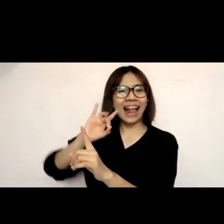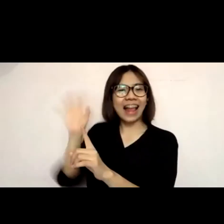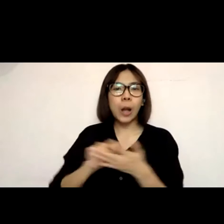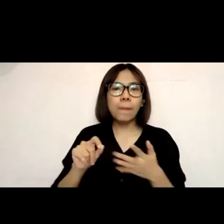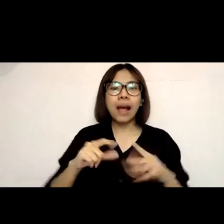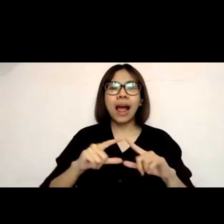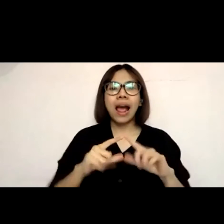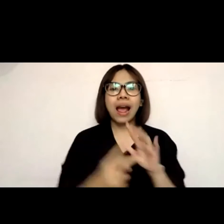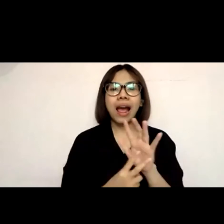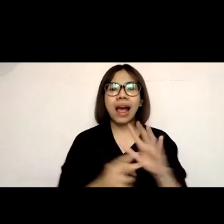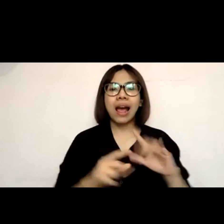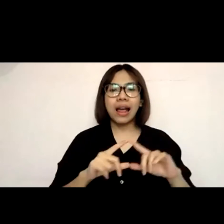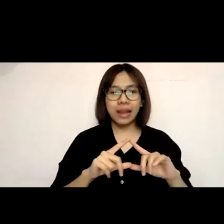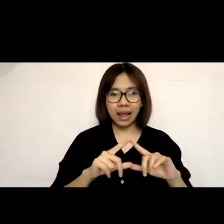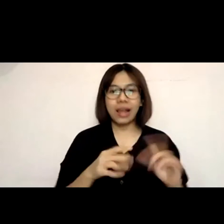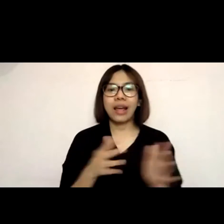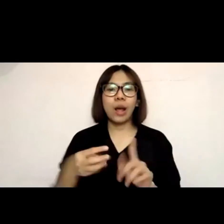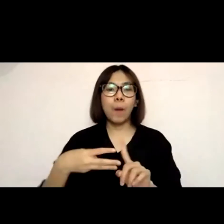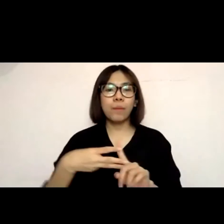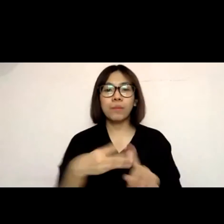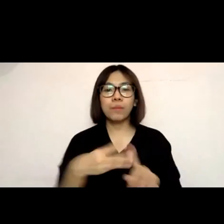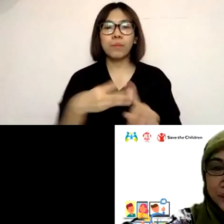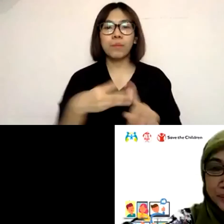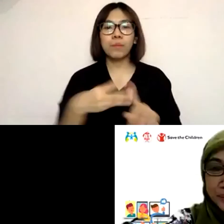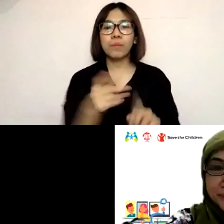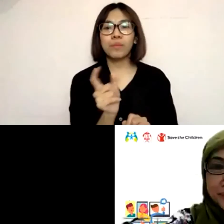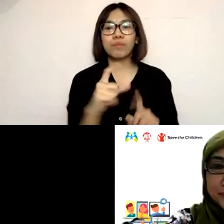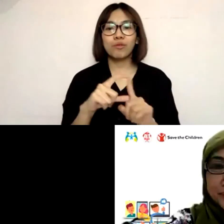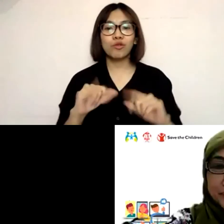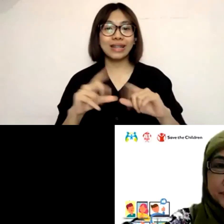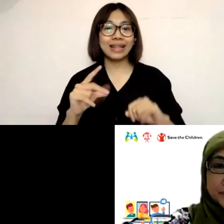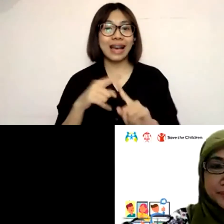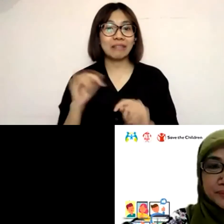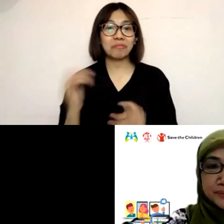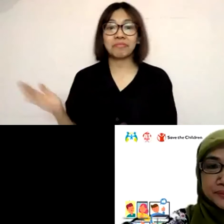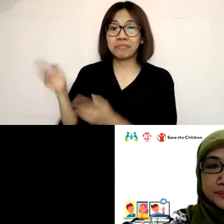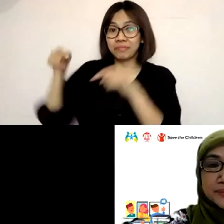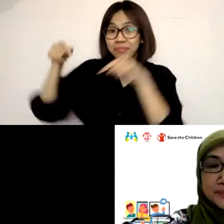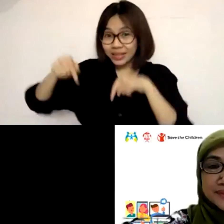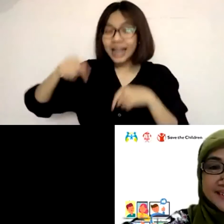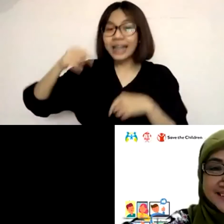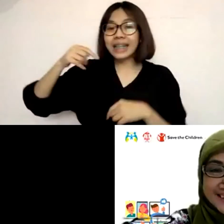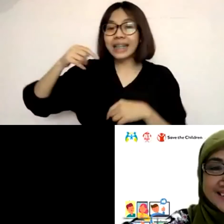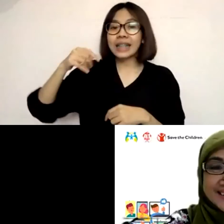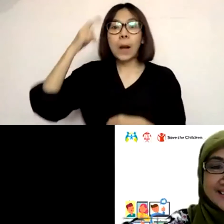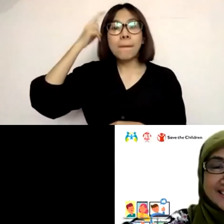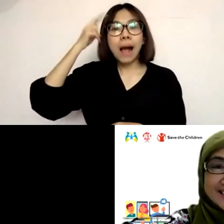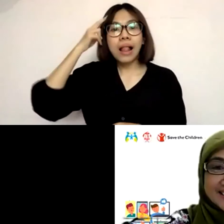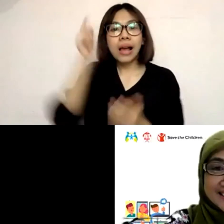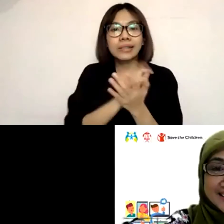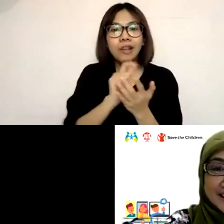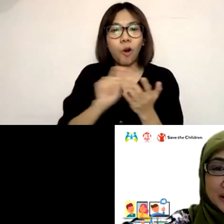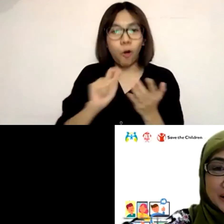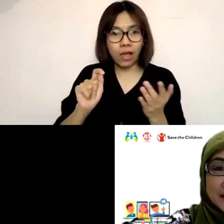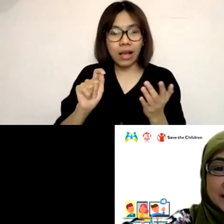Budiarti, SPD MM, Kepala SLB Sukapura, Kota Bandung, Jawa Barat. Selamat siang. Assalamualaikum